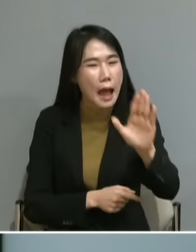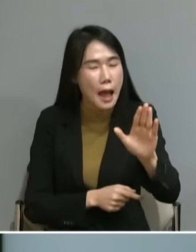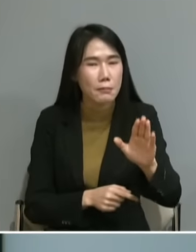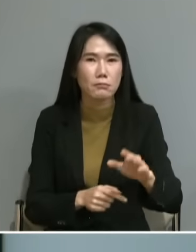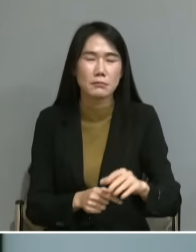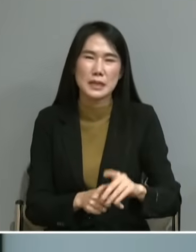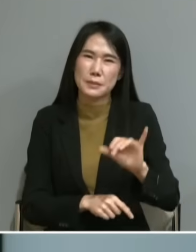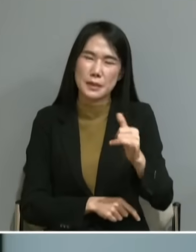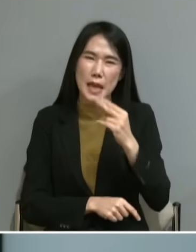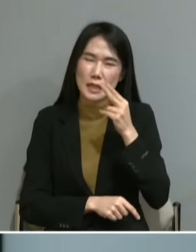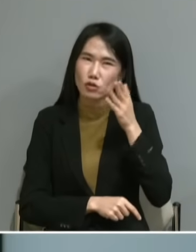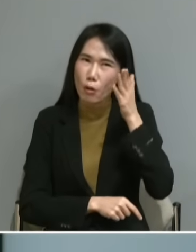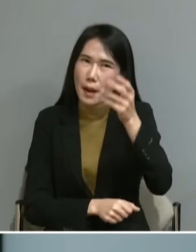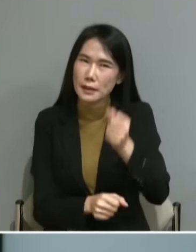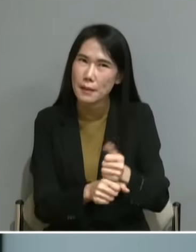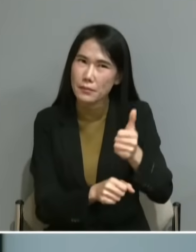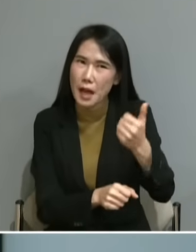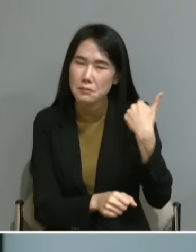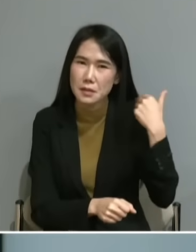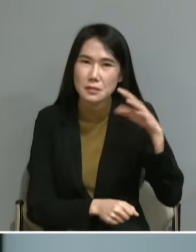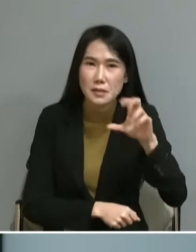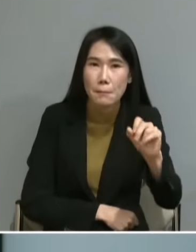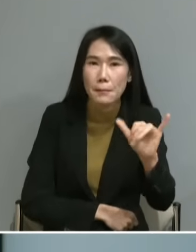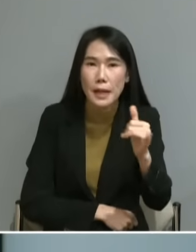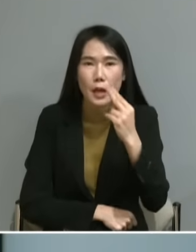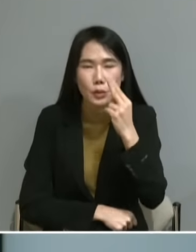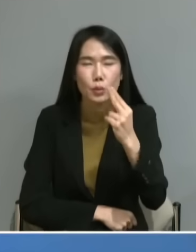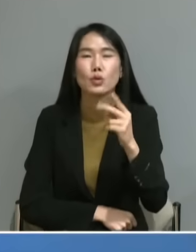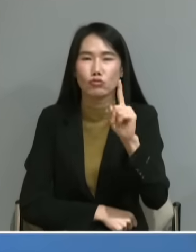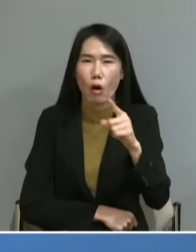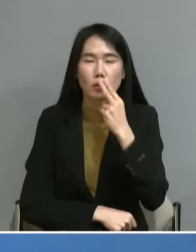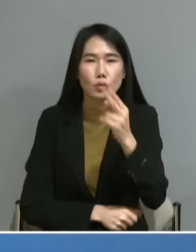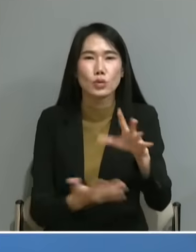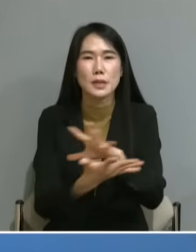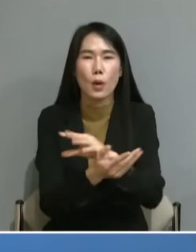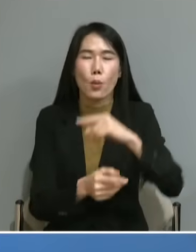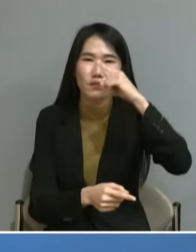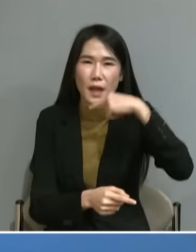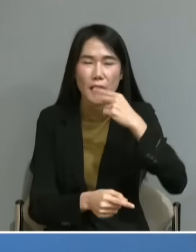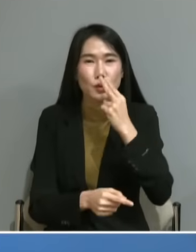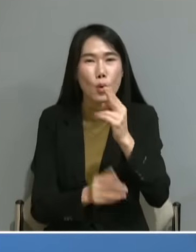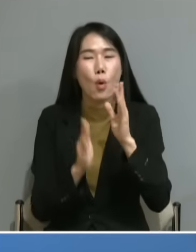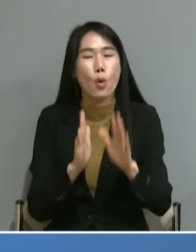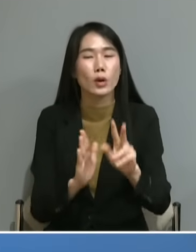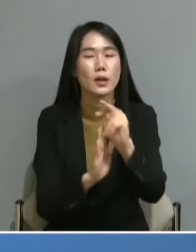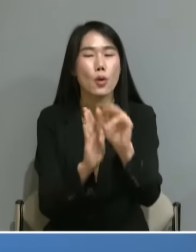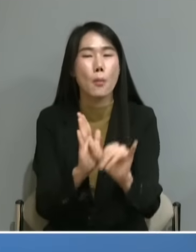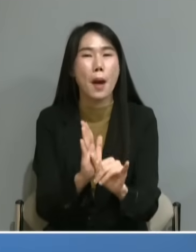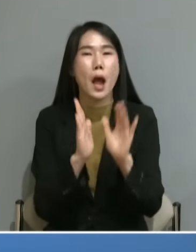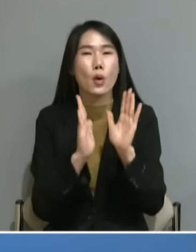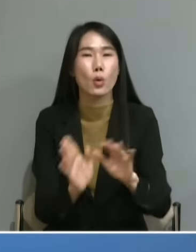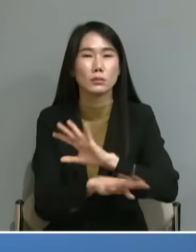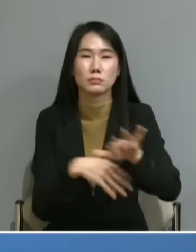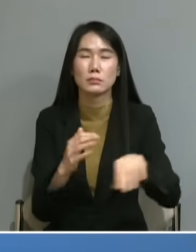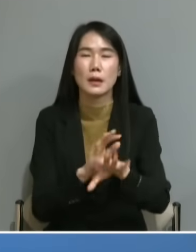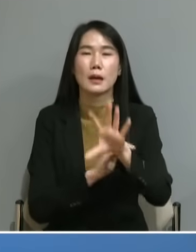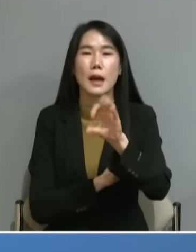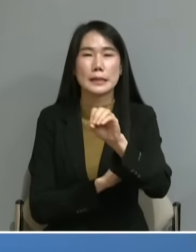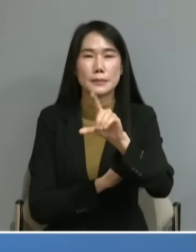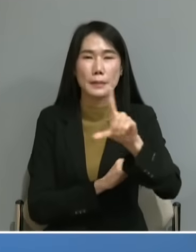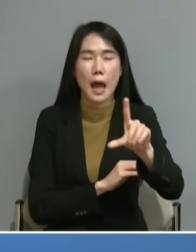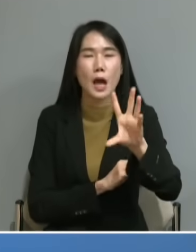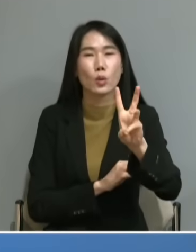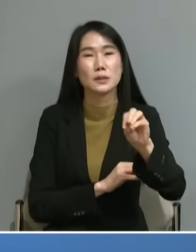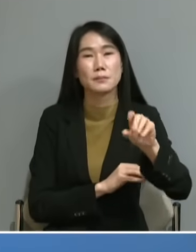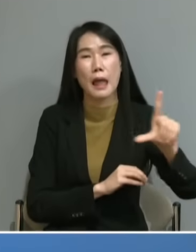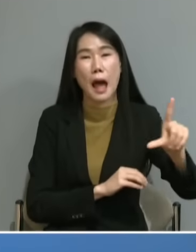านมาต้องยอมรับอย่างหนึ่งว่าในการดำเนินนโยบายเนี่ยเราดำเนินนโยบายกับคน 5-60 ล้านคนเนี่ยนะครับ